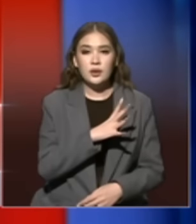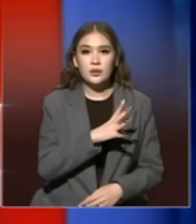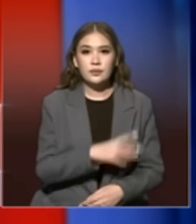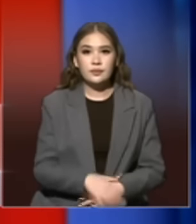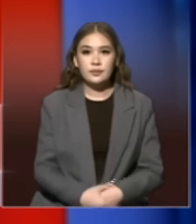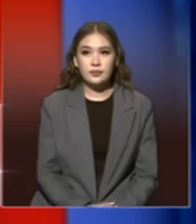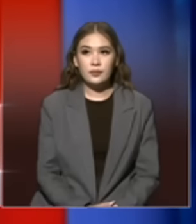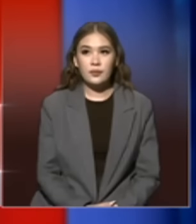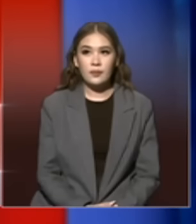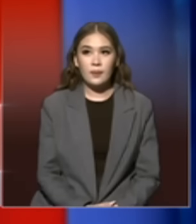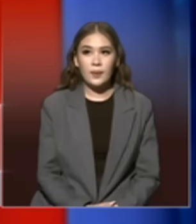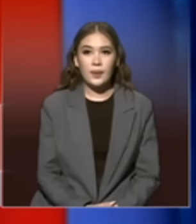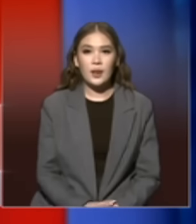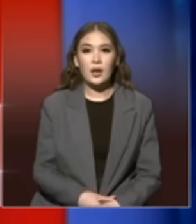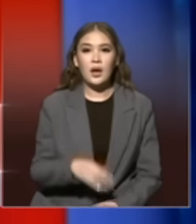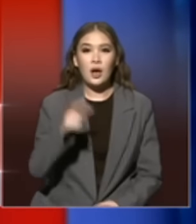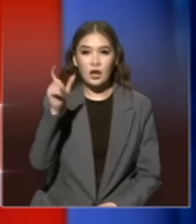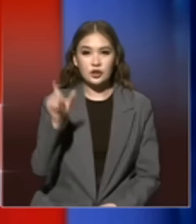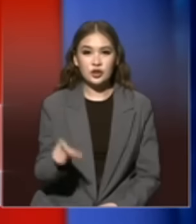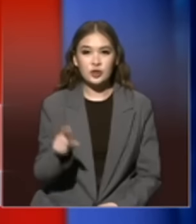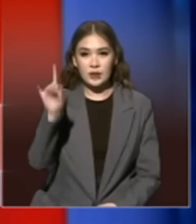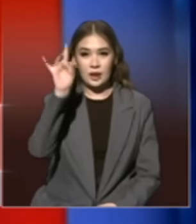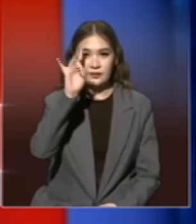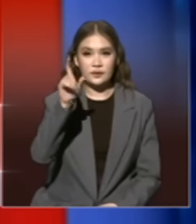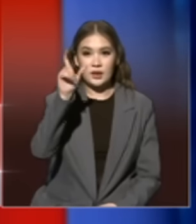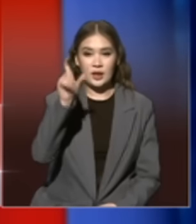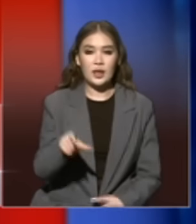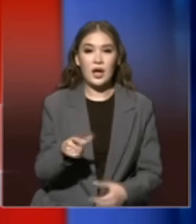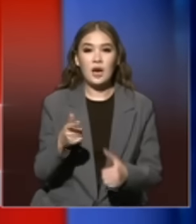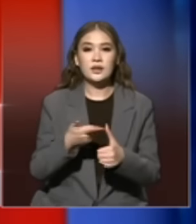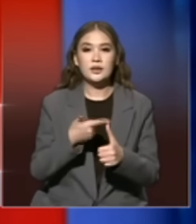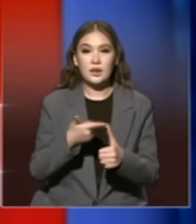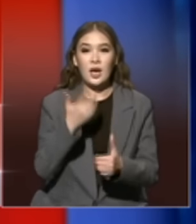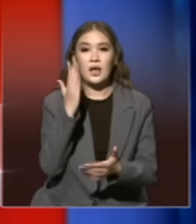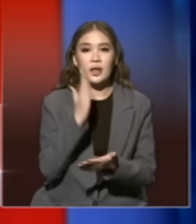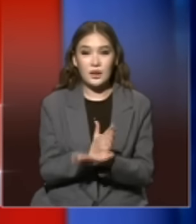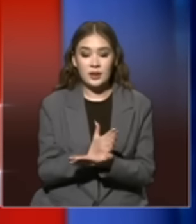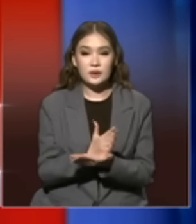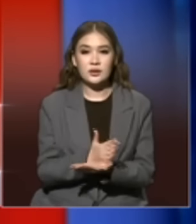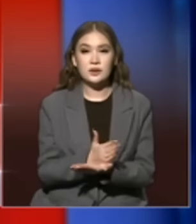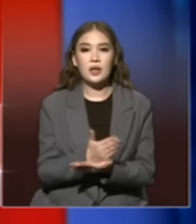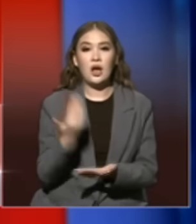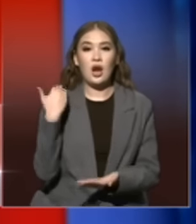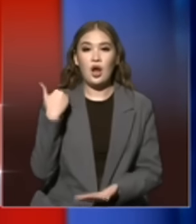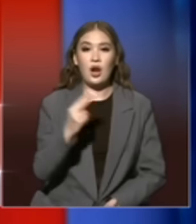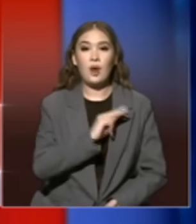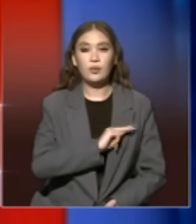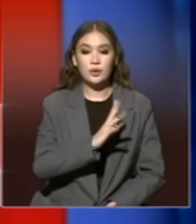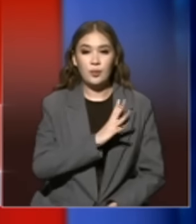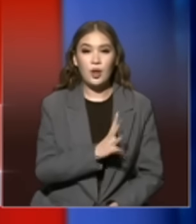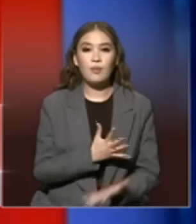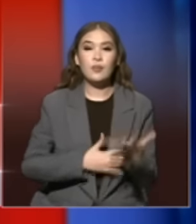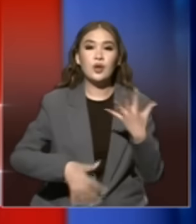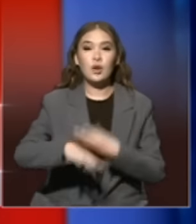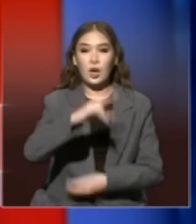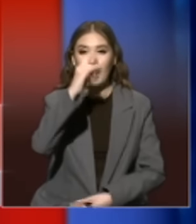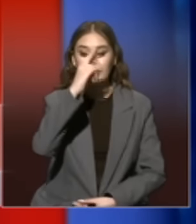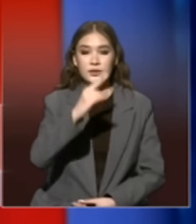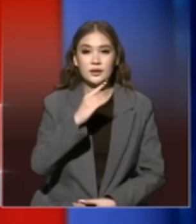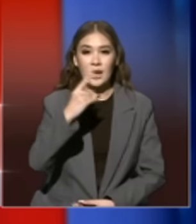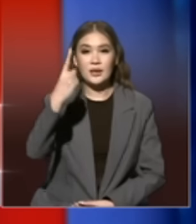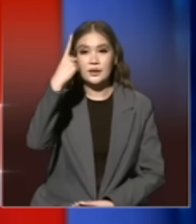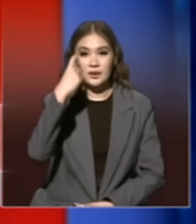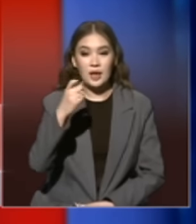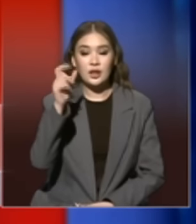жаңағы атағы бар адам ғой, атағы бар ғана да адам лауазымы болған. Лауазымы қызметі болғаннан кейін, бүткіл Қазақстандықтан танығаннан